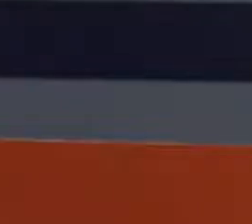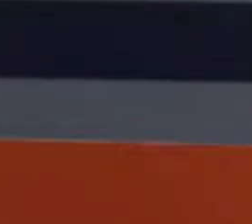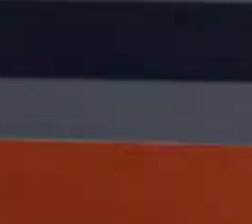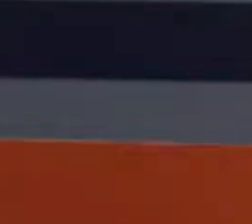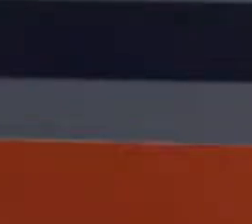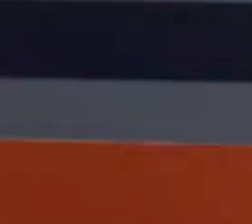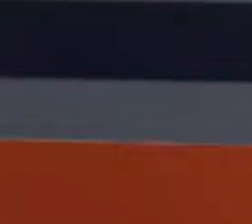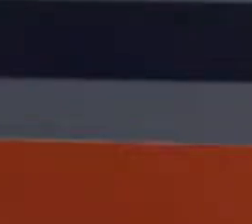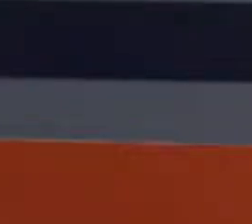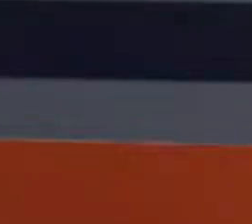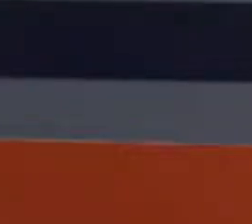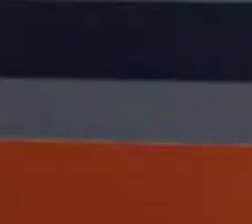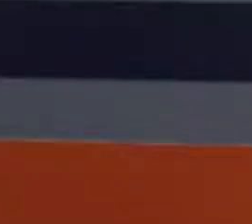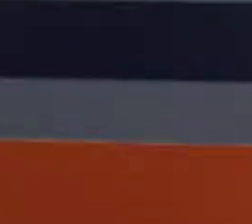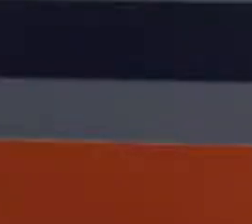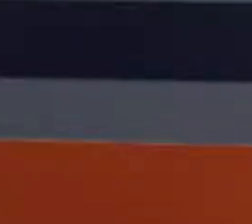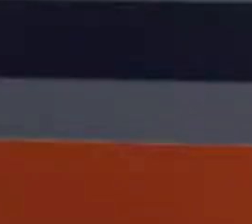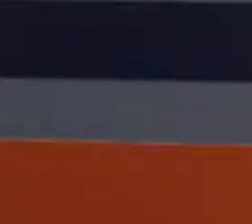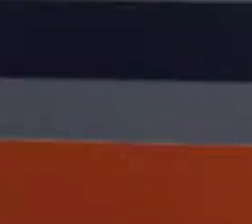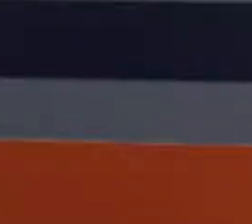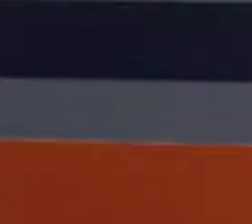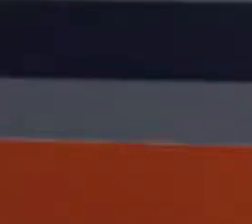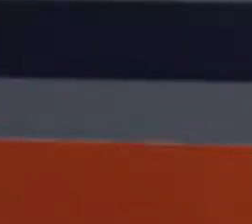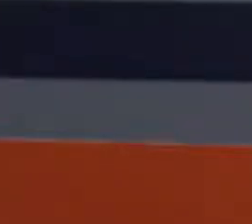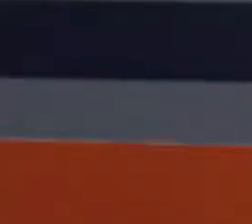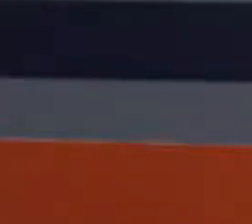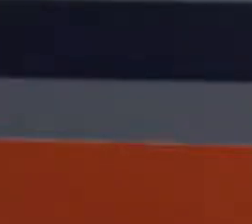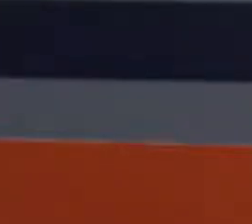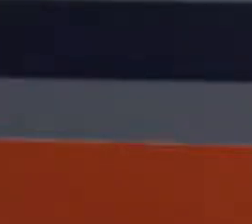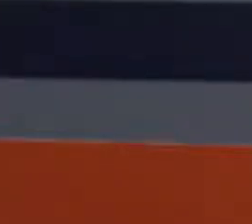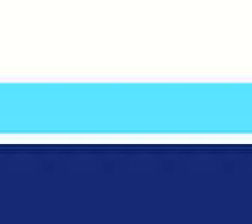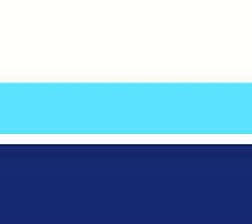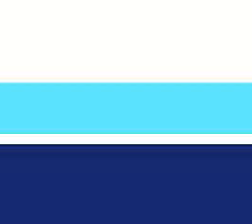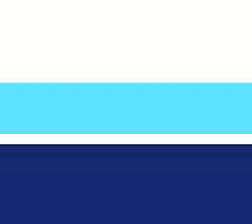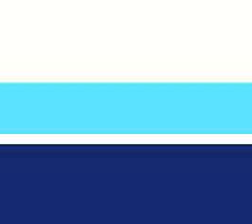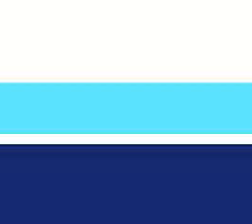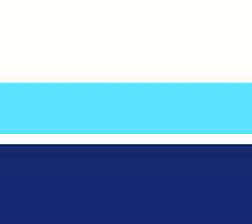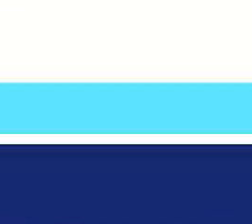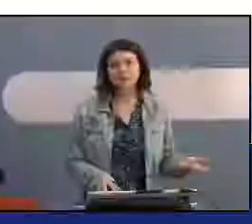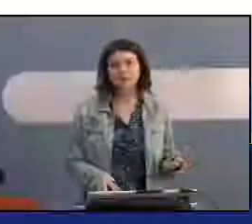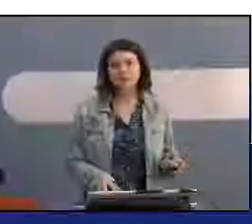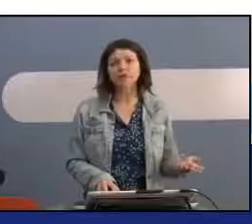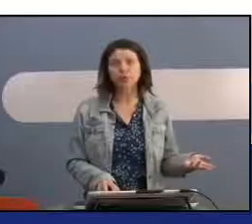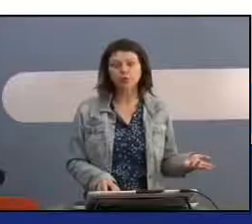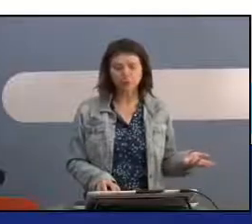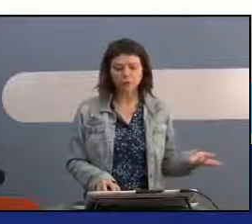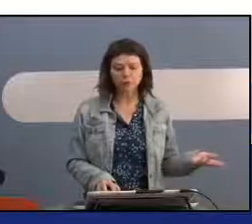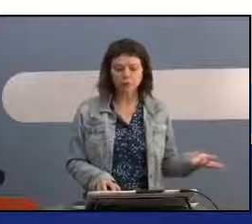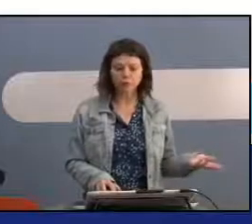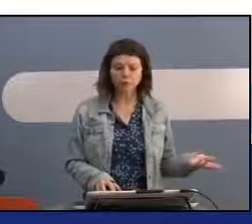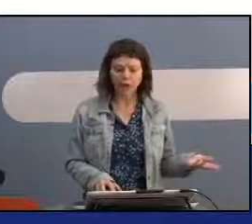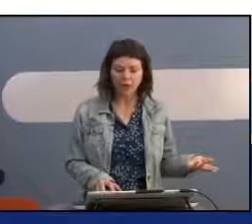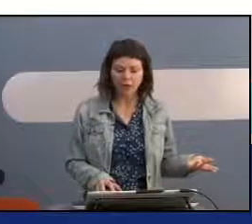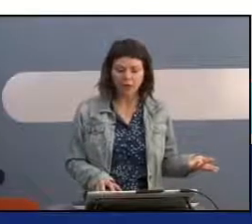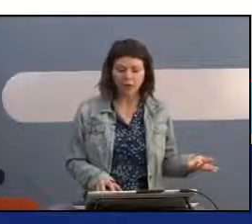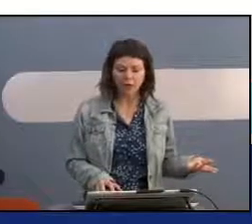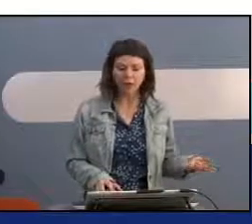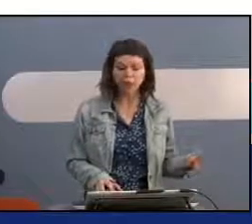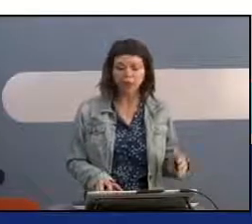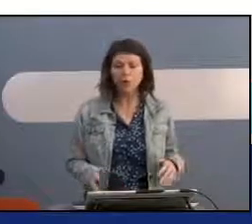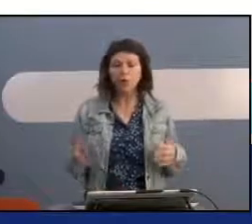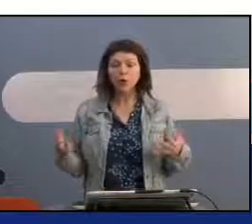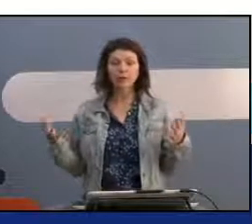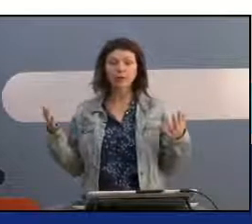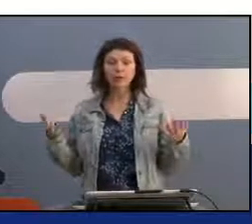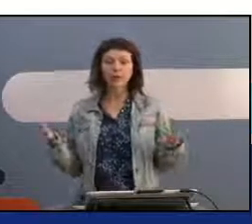מסביב, אז זכותי לחירות. מה זה הזכות לשוויון? זה זכות מאוד מאוד חשובה,